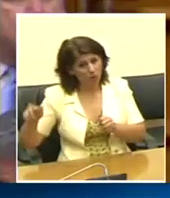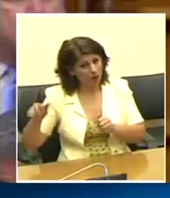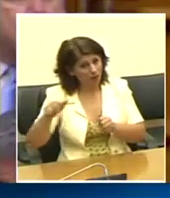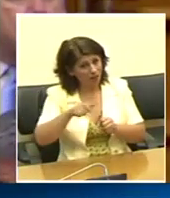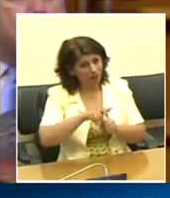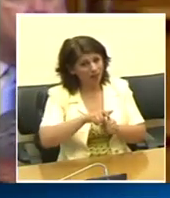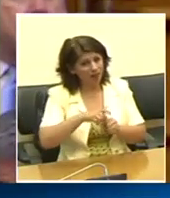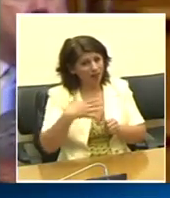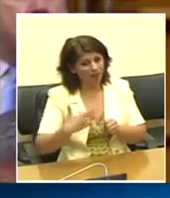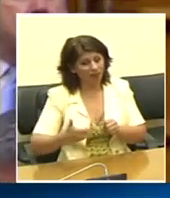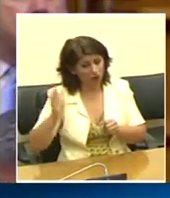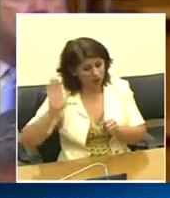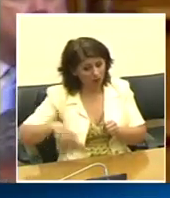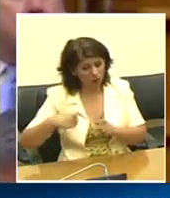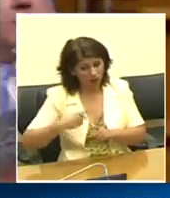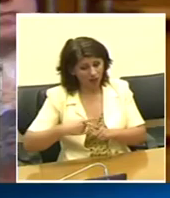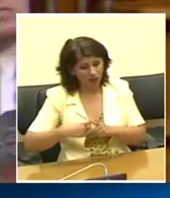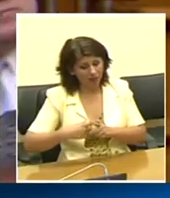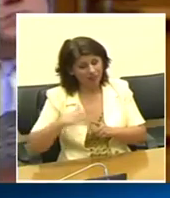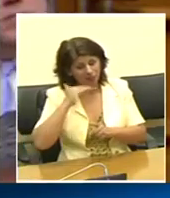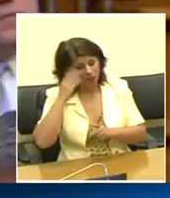και ο τελευταίος Έλληνας πολίτης σύντομα να ξεχάσει.